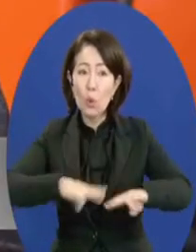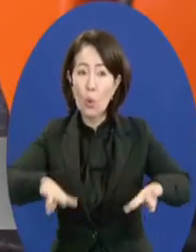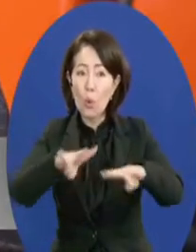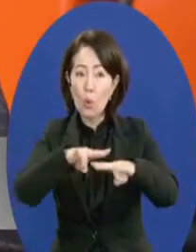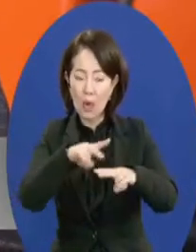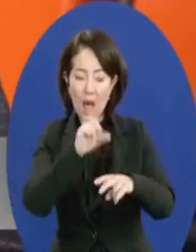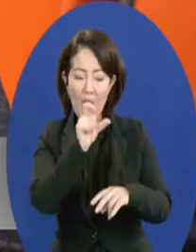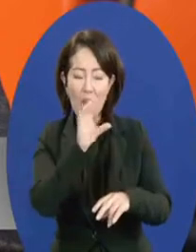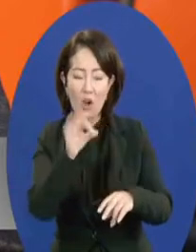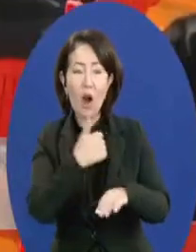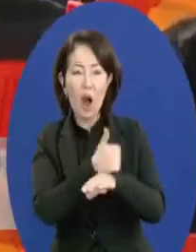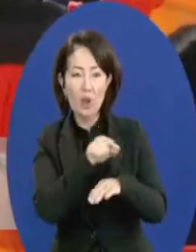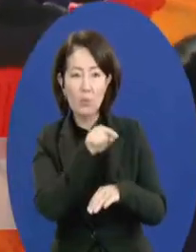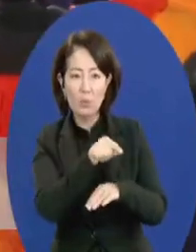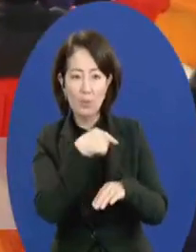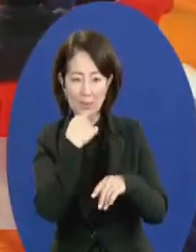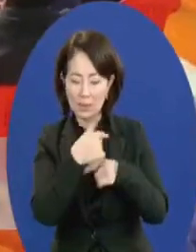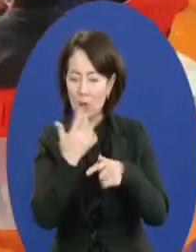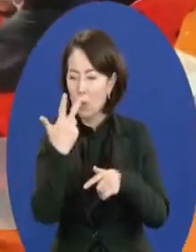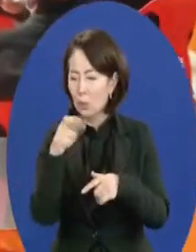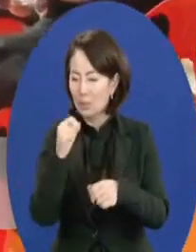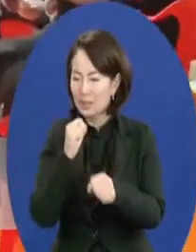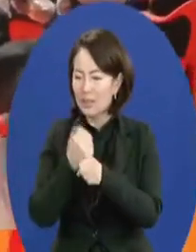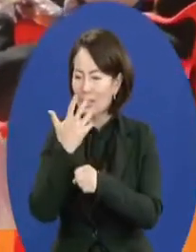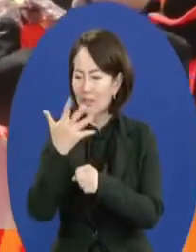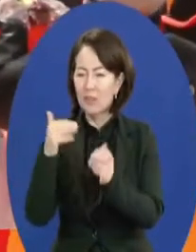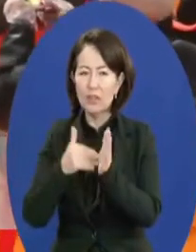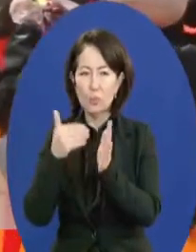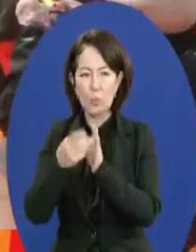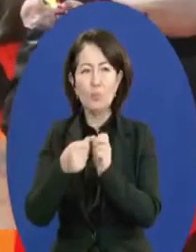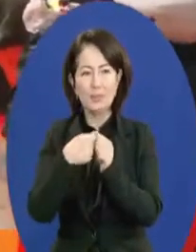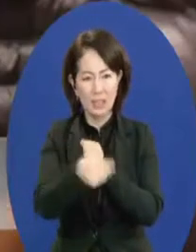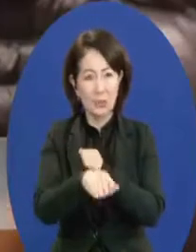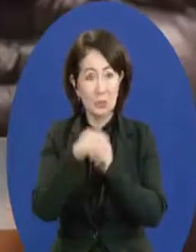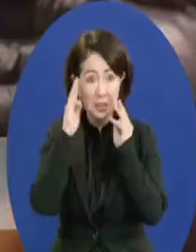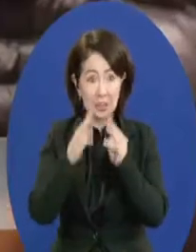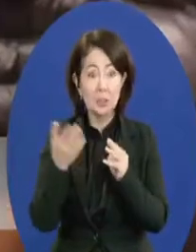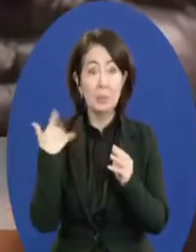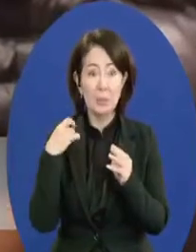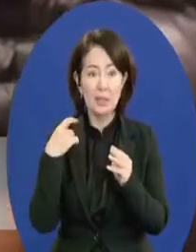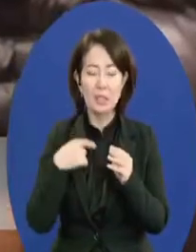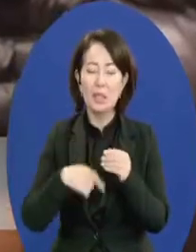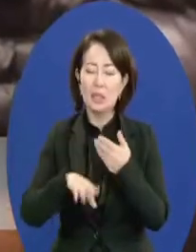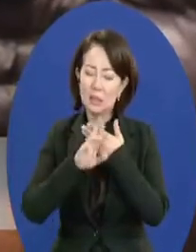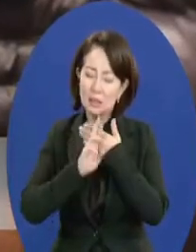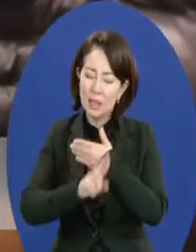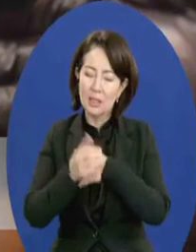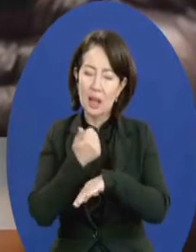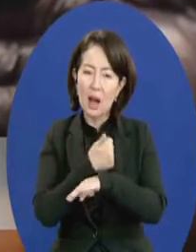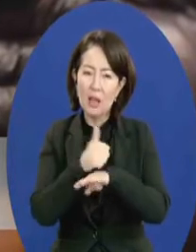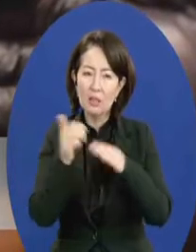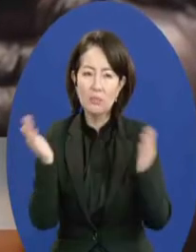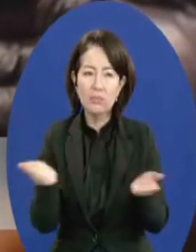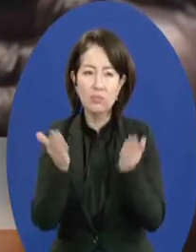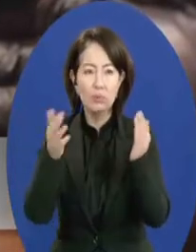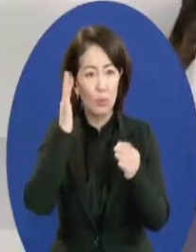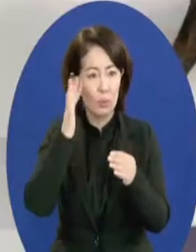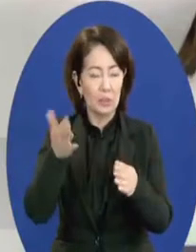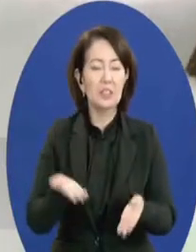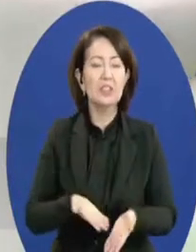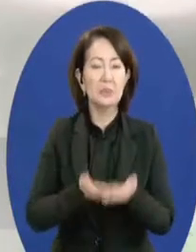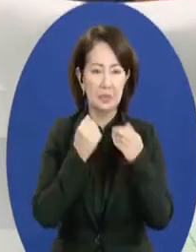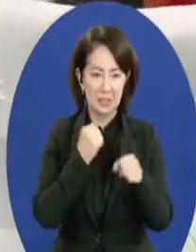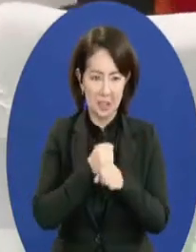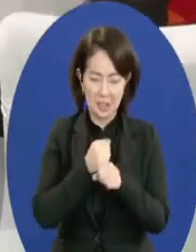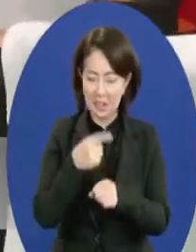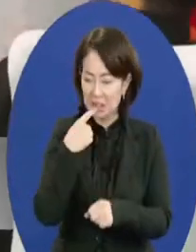жуулчлалын бүс болох хазарлаж 30 гаруй ажилд 55 тэрбум төгрөг зарцуулах шийдэл төрж байсан. Цаашид аялал жуулчлалыг хөгжүүлэх бодлогыг тууштай дэмжиж